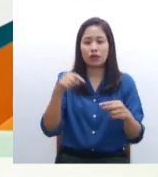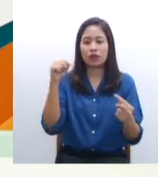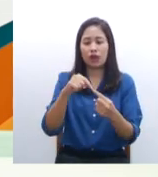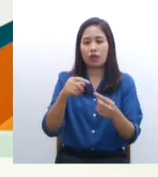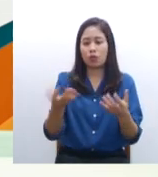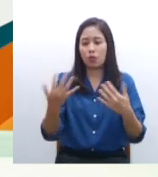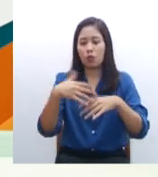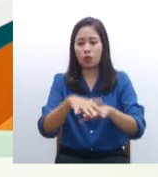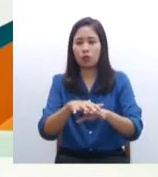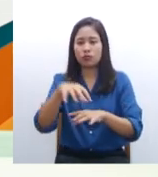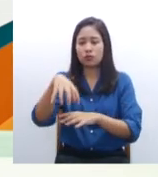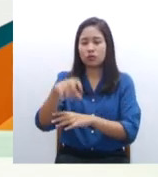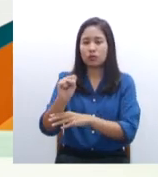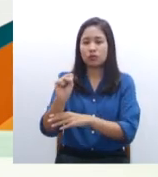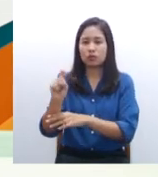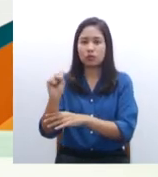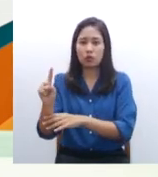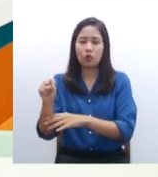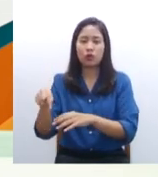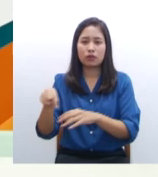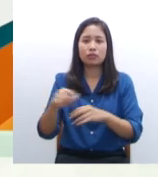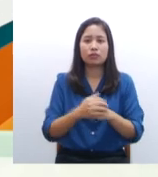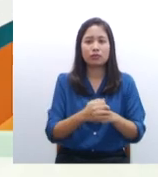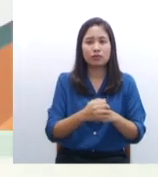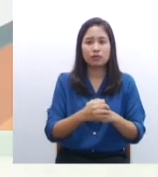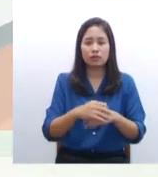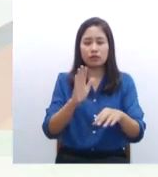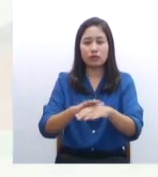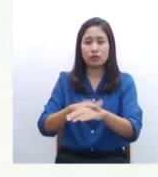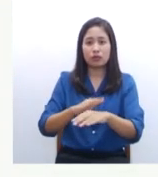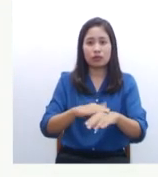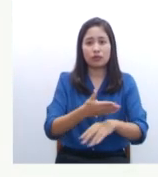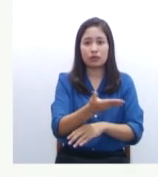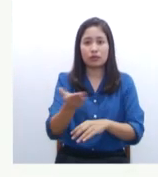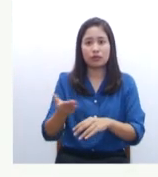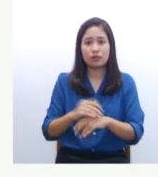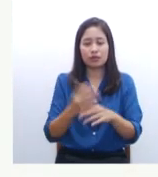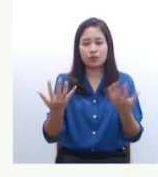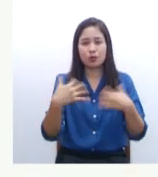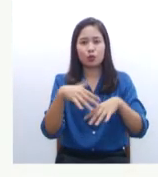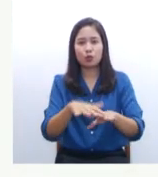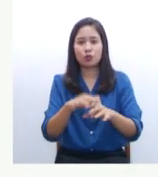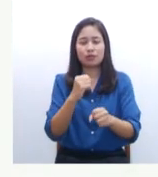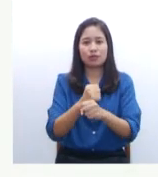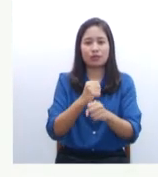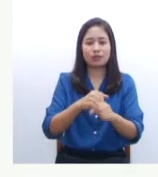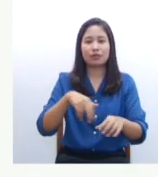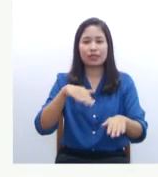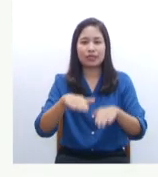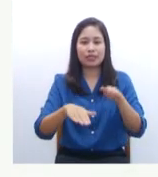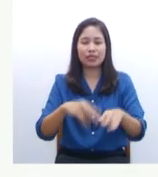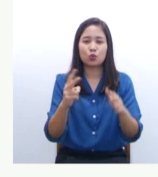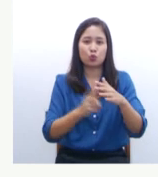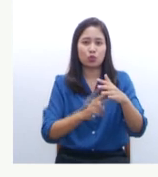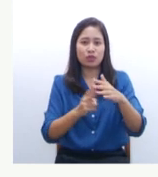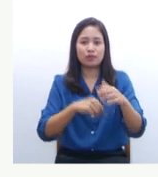สำนักงานคณะกรรมการการศึกษาขั้นพื้นฐานขอเชิญร่วมงานนะครับแชร์ฟอร์ชายนะครับเดินวิ่งปั้นเพื่อฝันน้อง